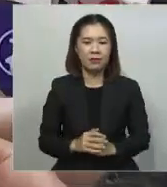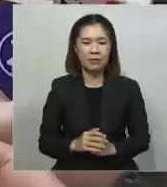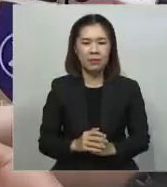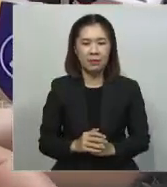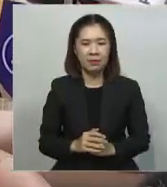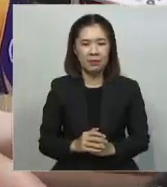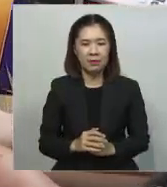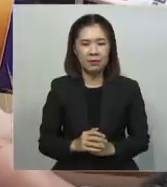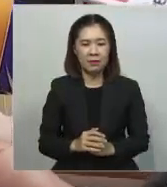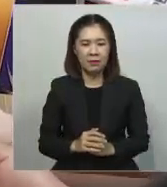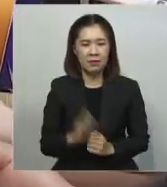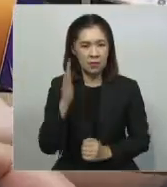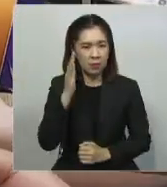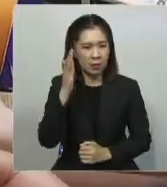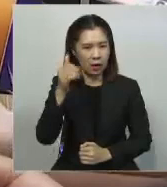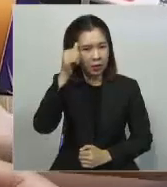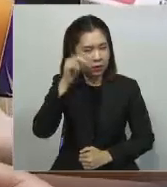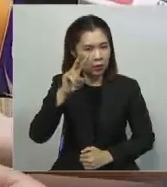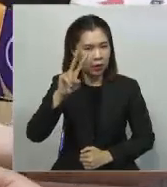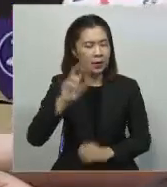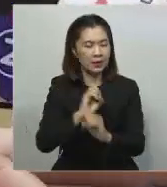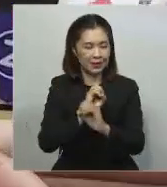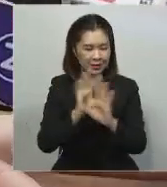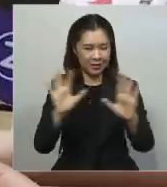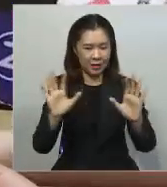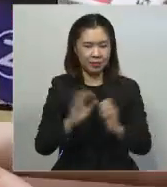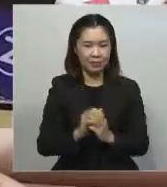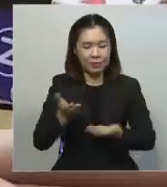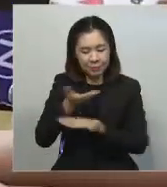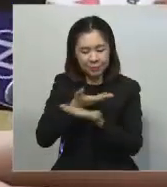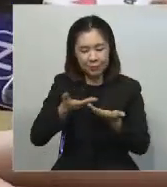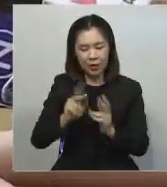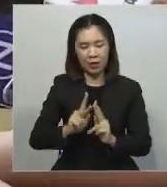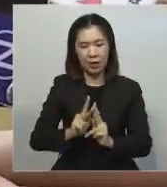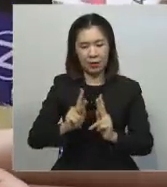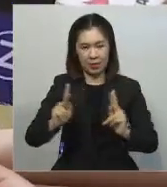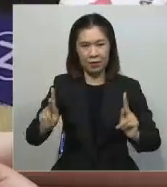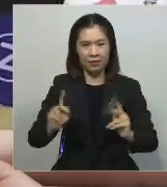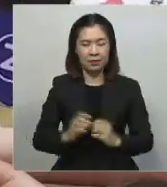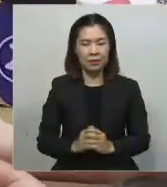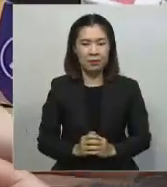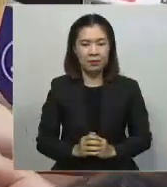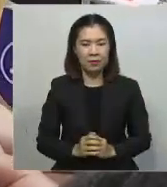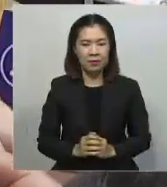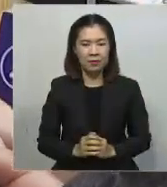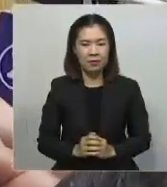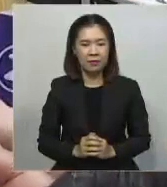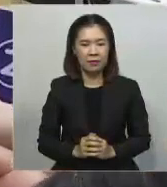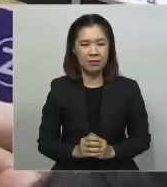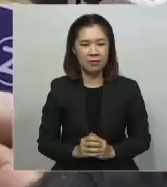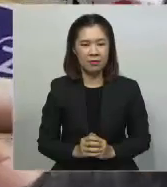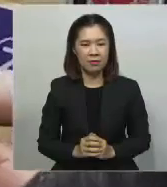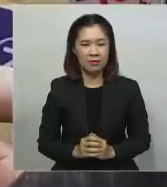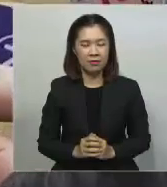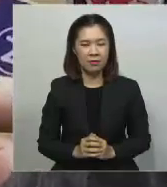ฐซึ่งจะมีความชัดเจนภายใน 1-2 วันนี้ด้วยการพิจารณาของกรรมการบริหารพรรค เราเป็นรัฐมนตรีมีความรับผิ